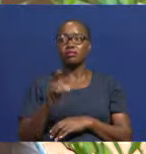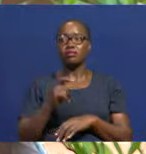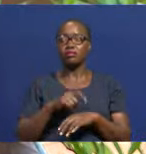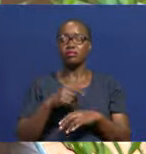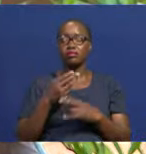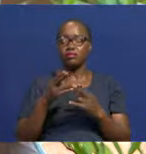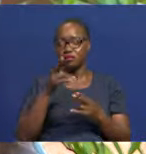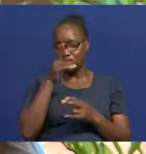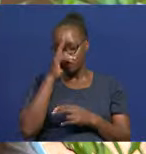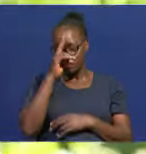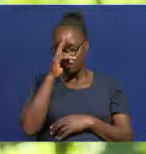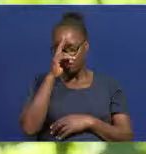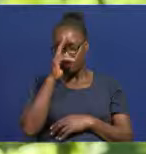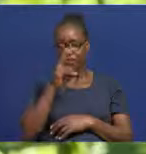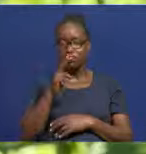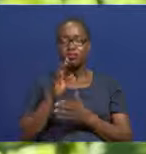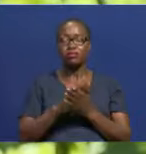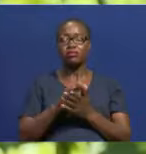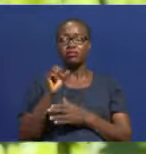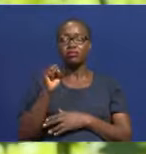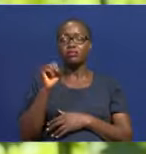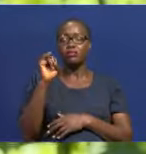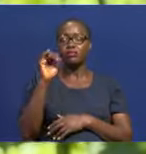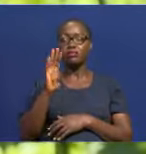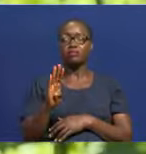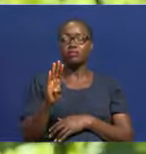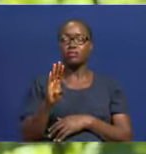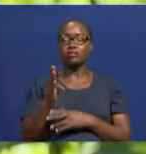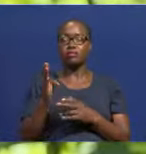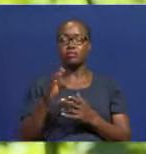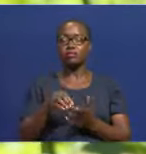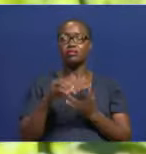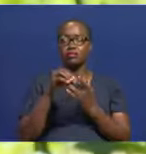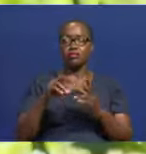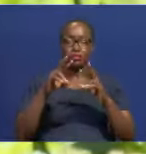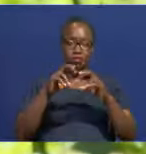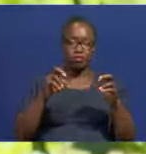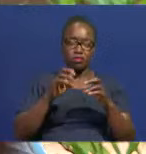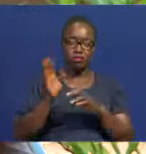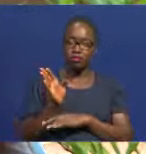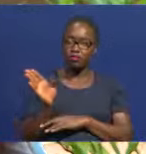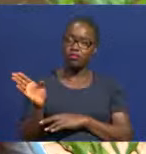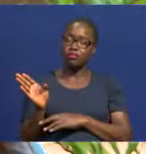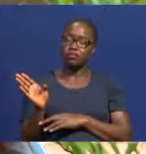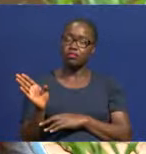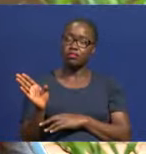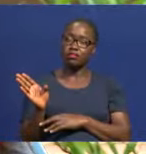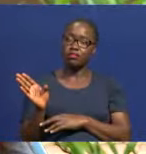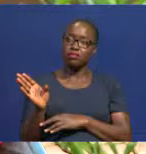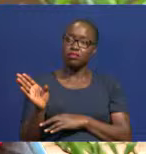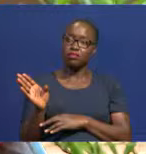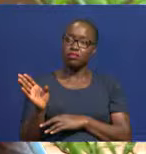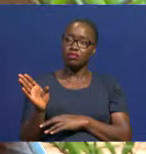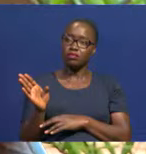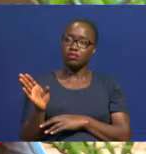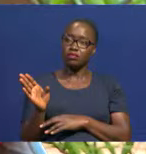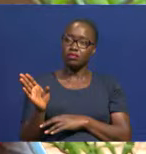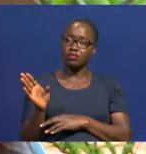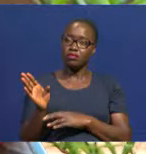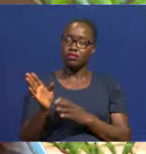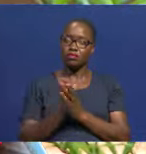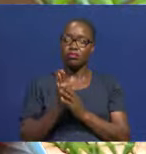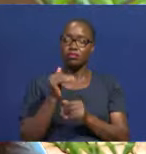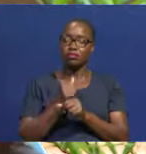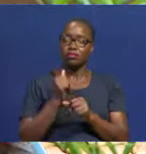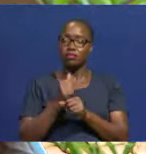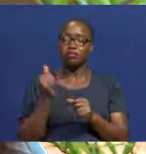military police, nilisomea SIB. SIB ni Special Investigating Branch, ambayo ni kazi